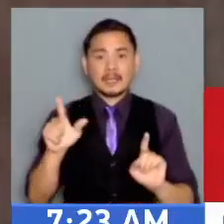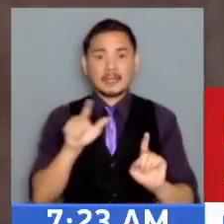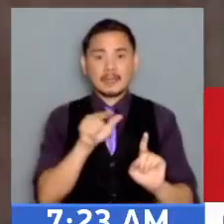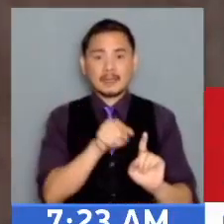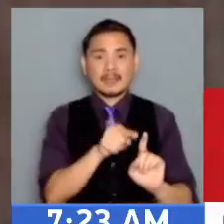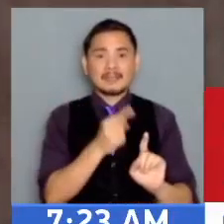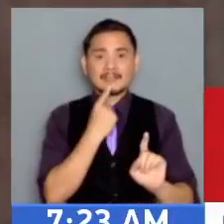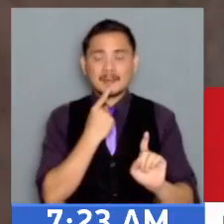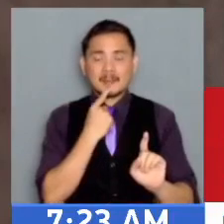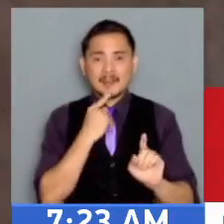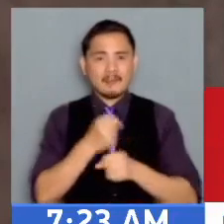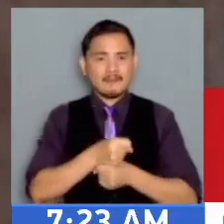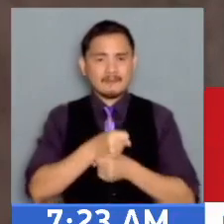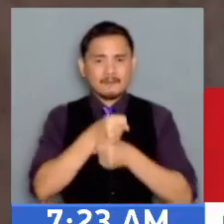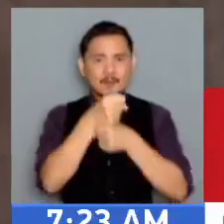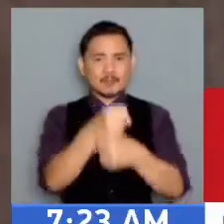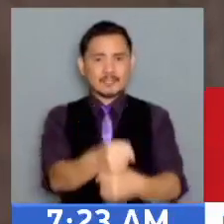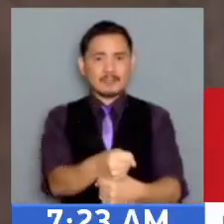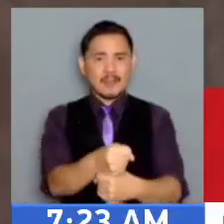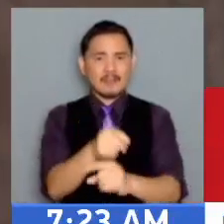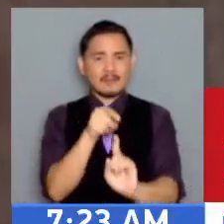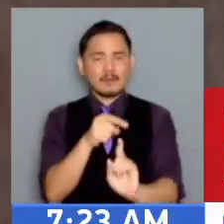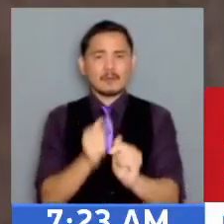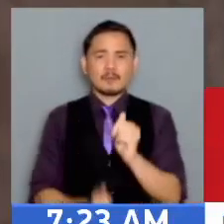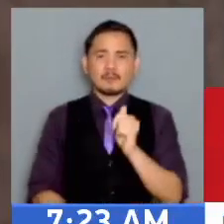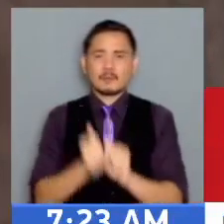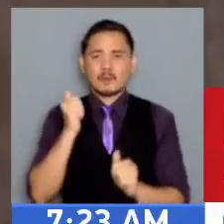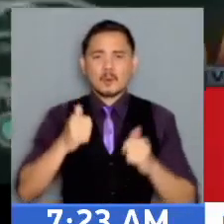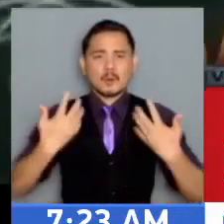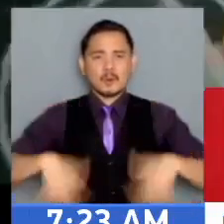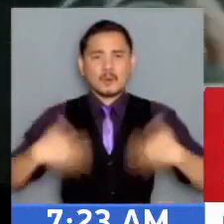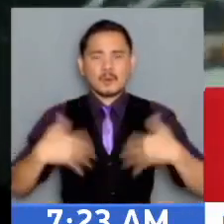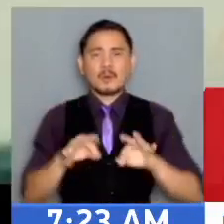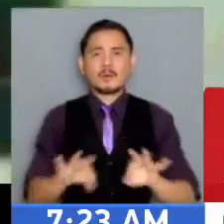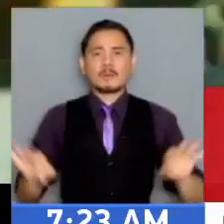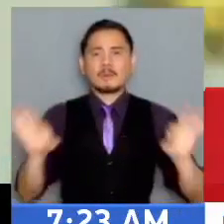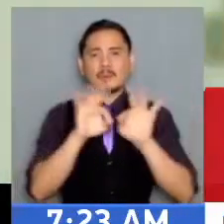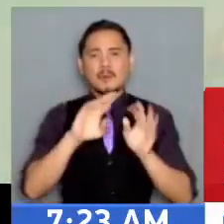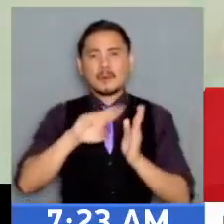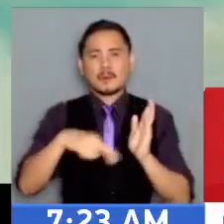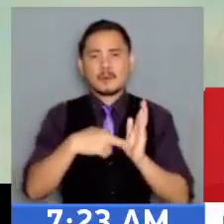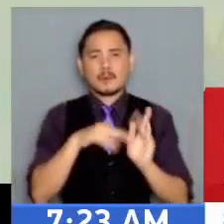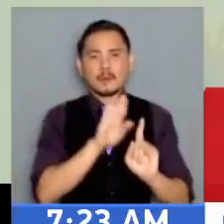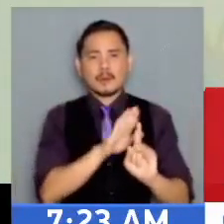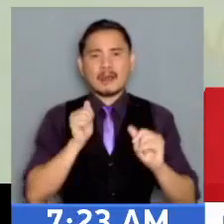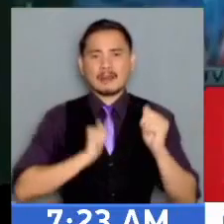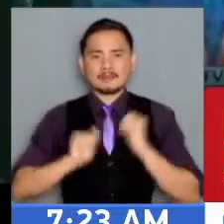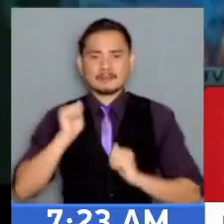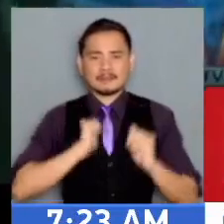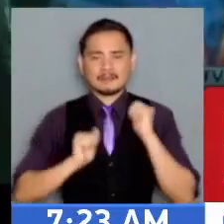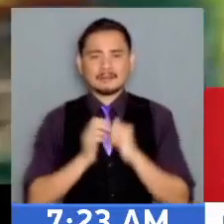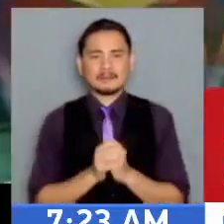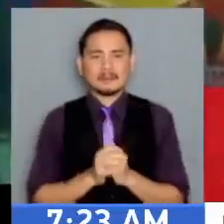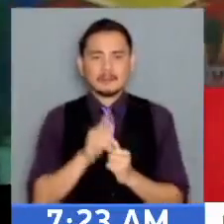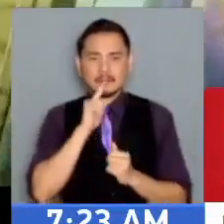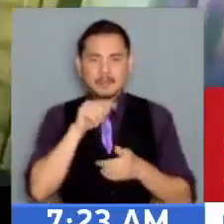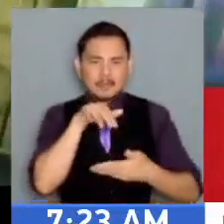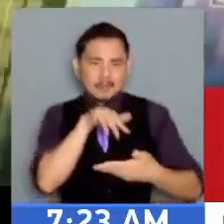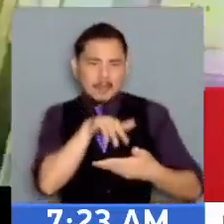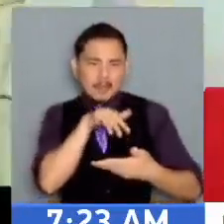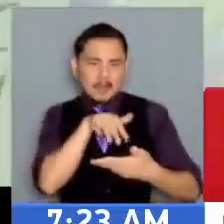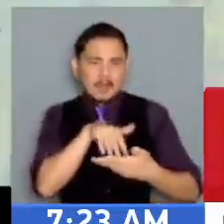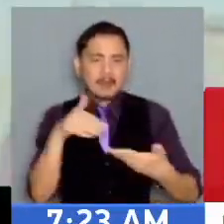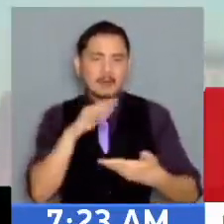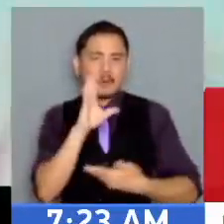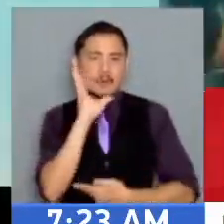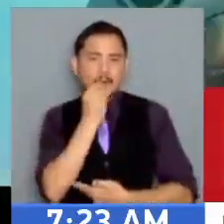5 Legacy sa pinakamalaking break sa kanyang career. Kaya't inaral daw niya talaga ang karakter ni Steve, hindi